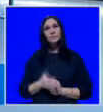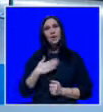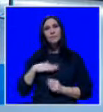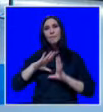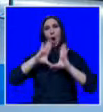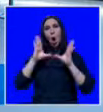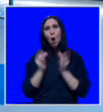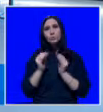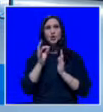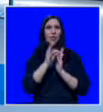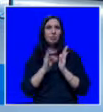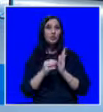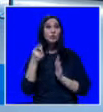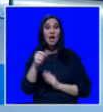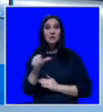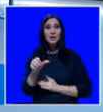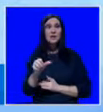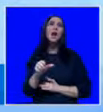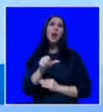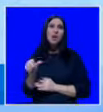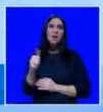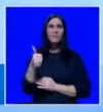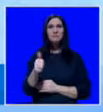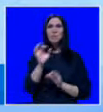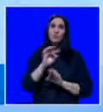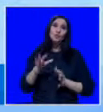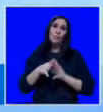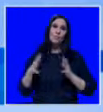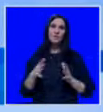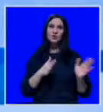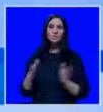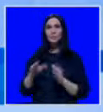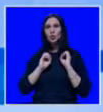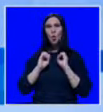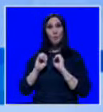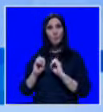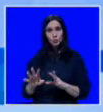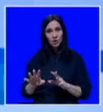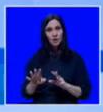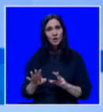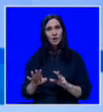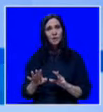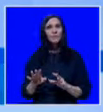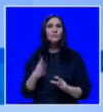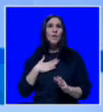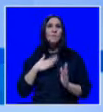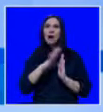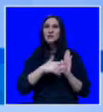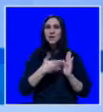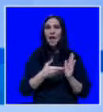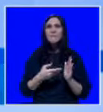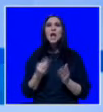общи точки по тази линия, по линия на БСП, но нищо повече. Допускате ли да съществуват схеми с